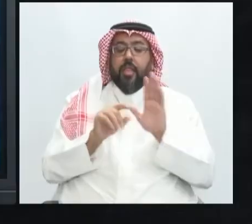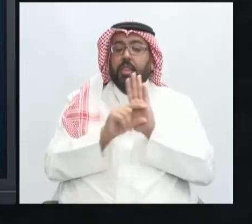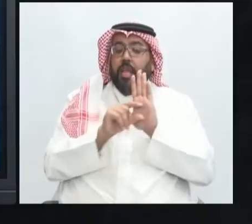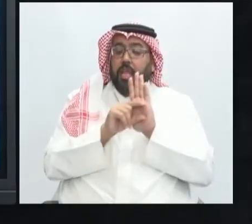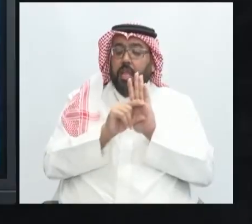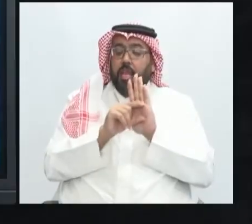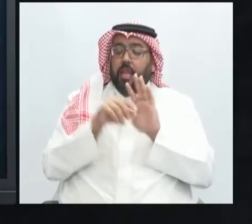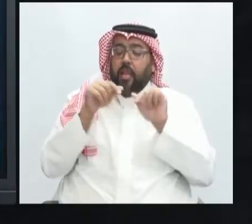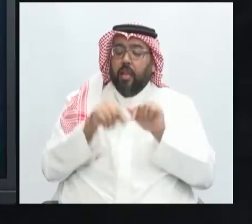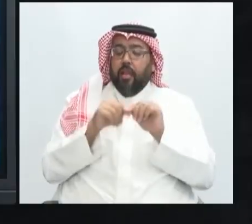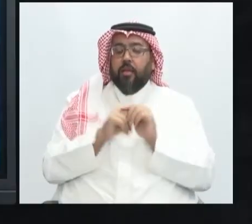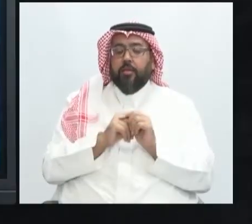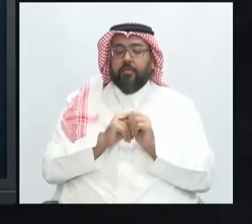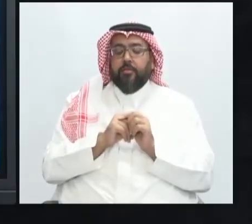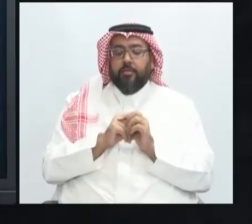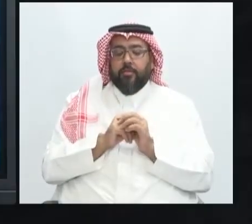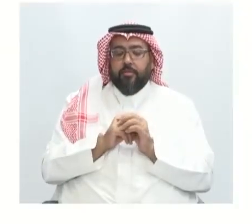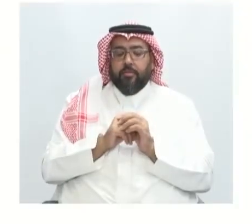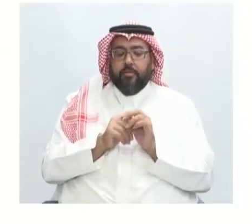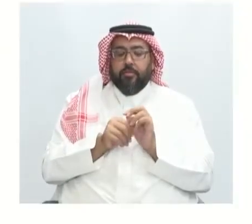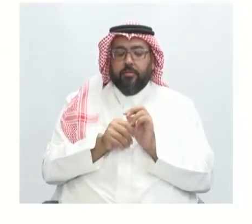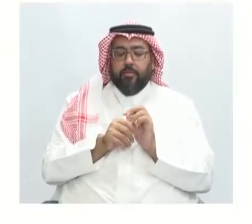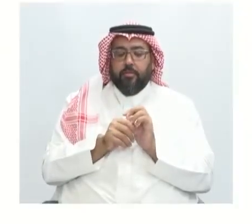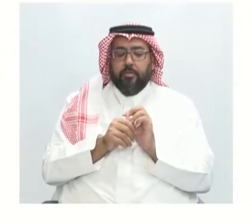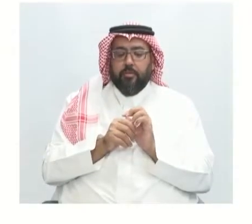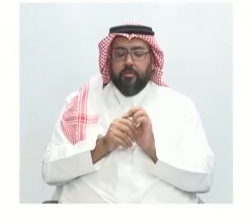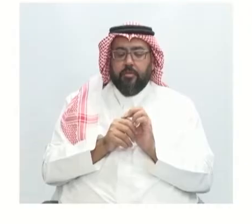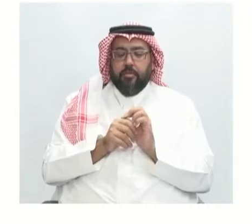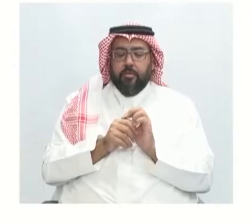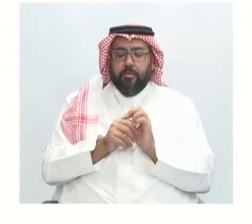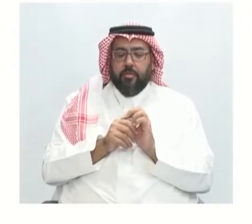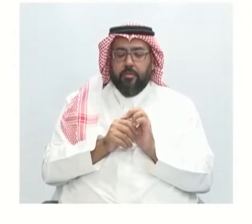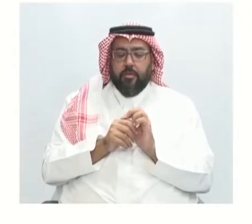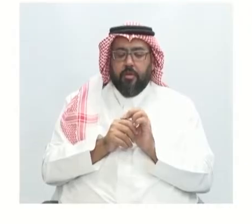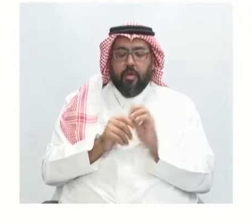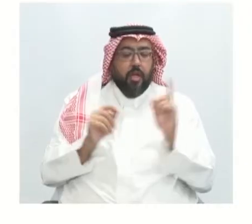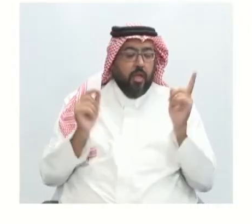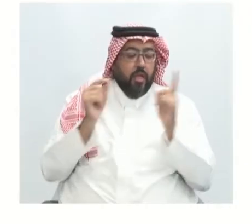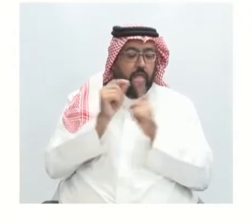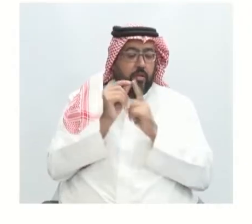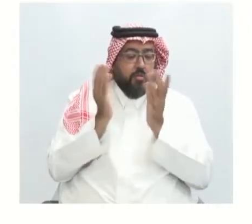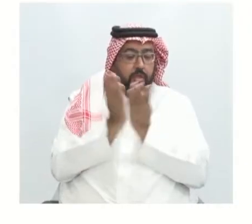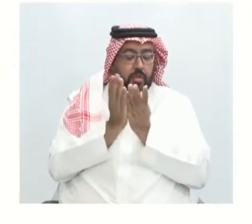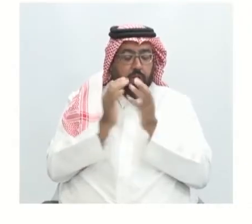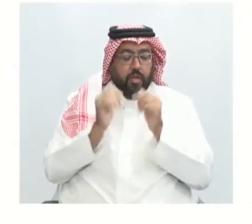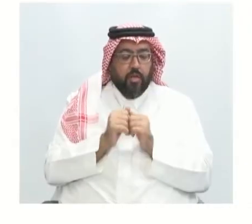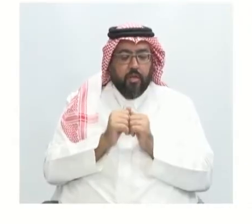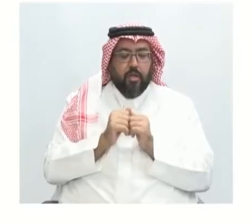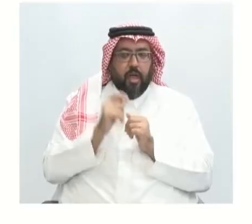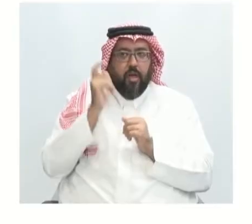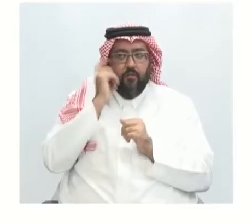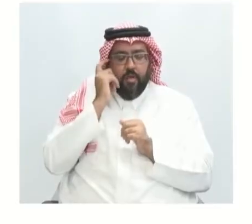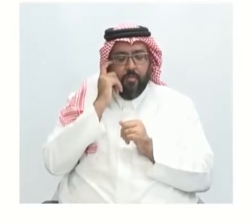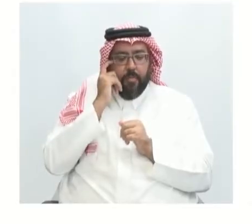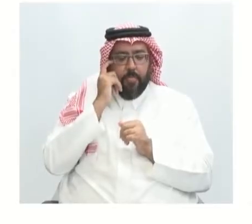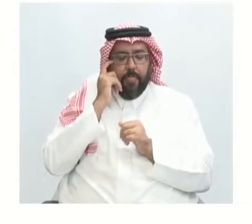على هذا الحكم اذا ابنائي وبناتي من اهداف درسنا ايضا ان نفهم